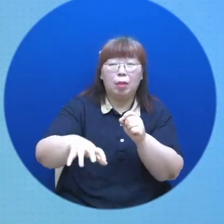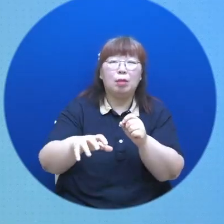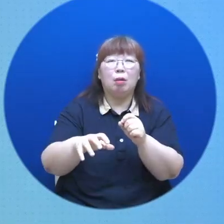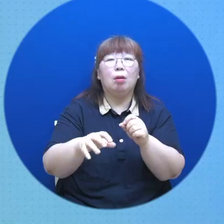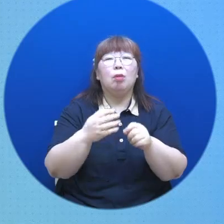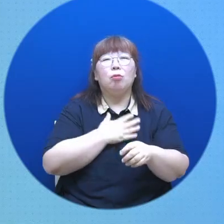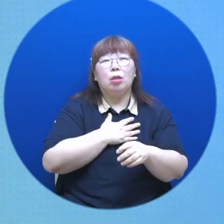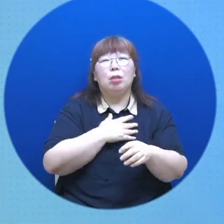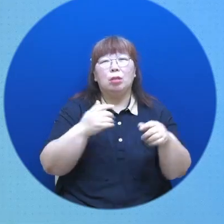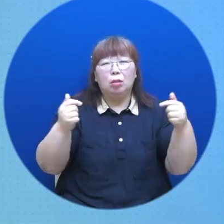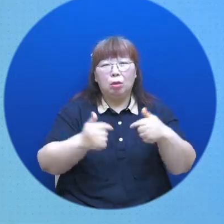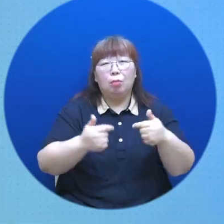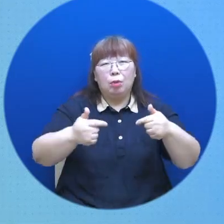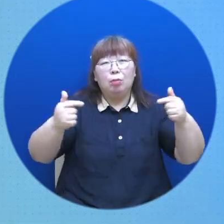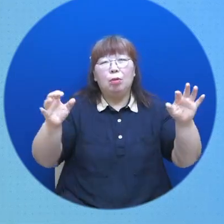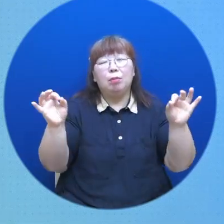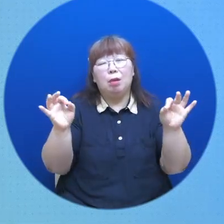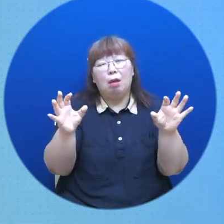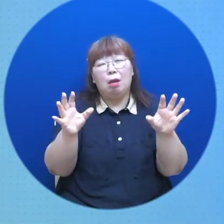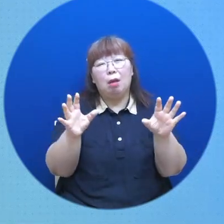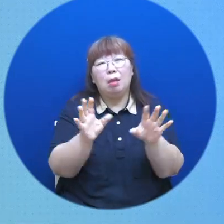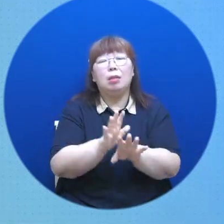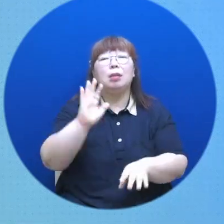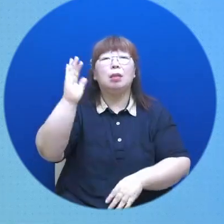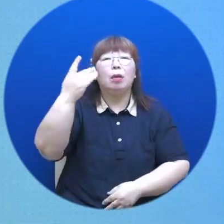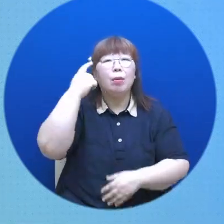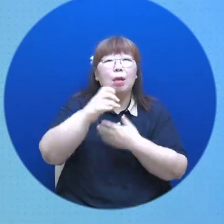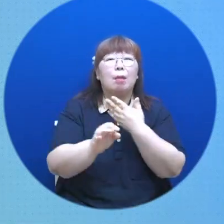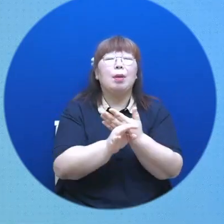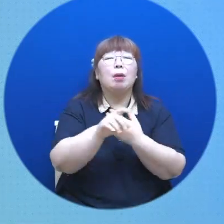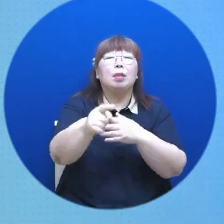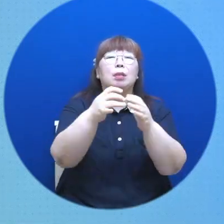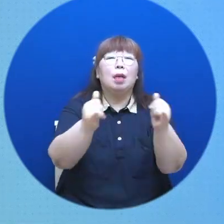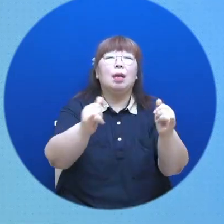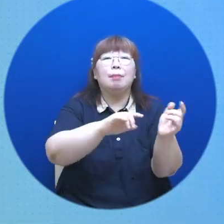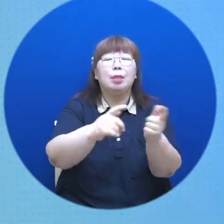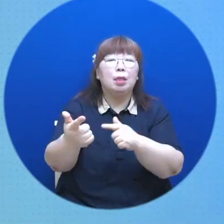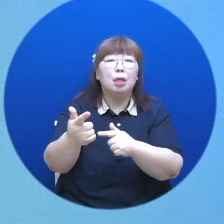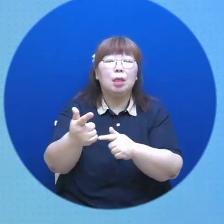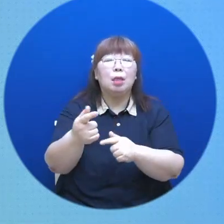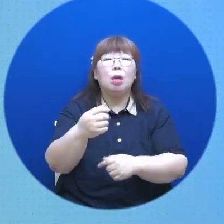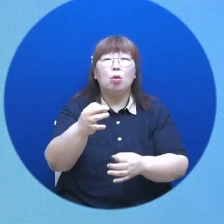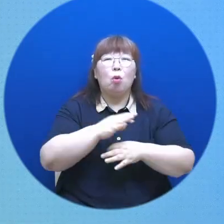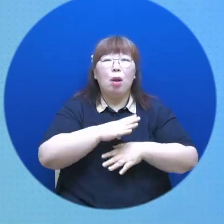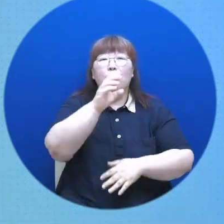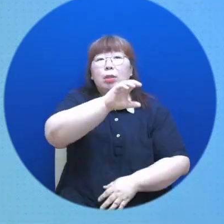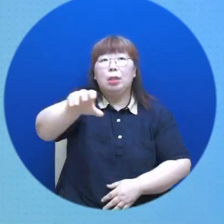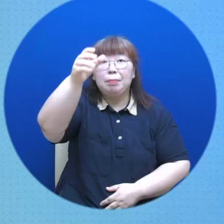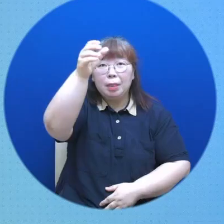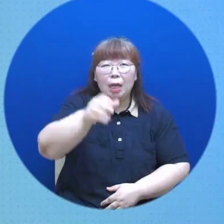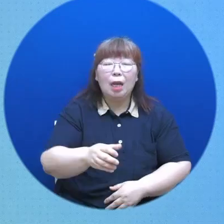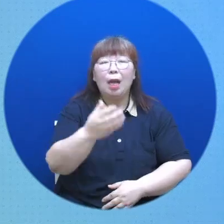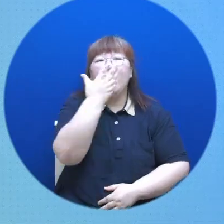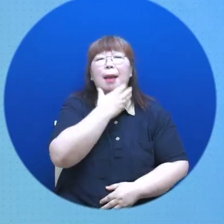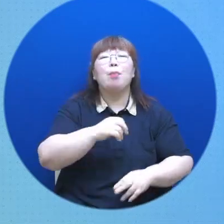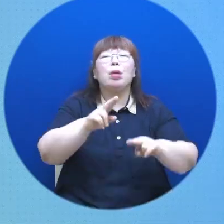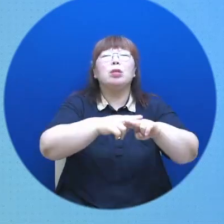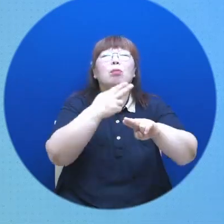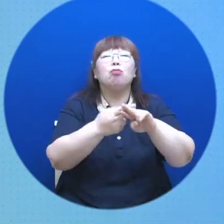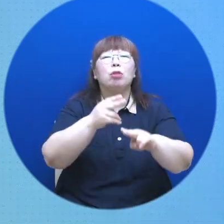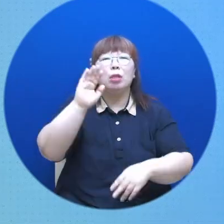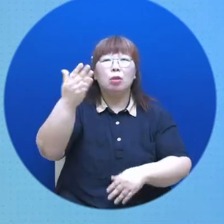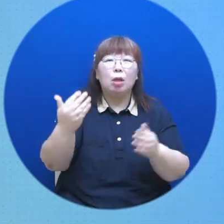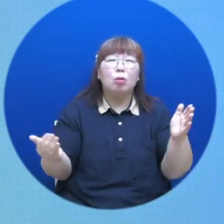그리고 그분들이 이제는 그 놀라운 십자가 보혈과 행복의 선물 예수님께로 나아가도록